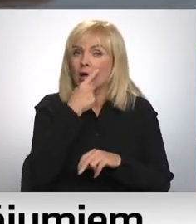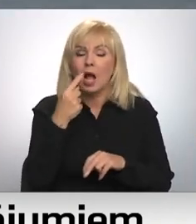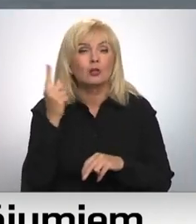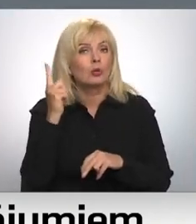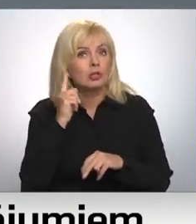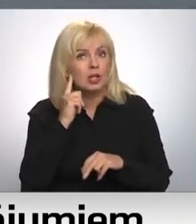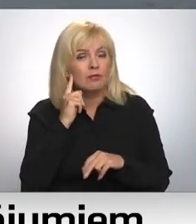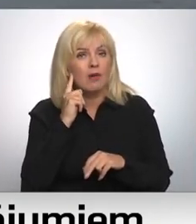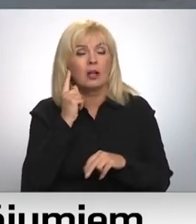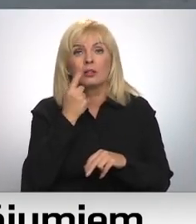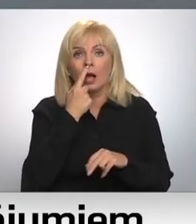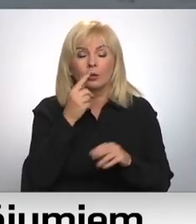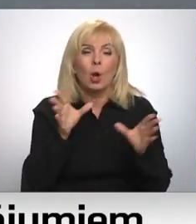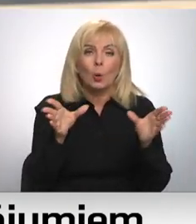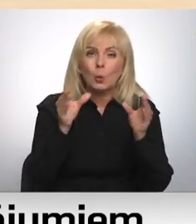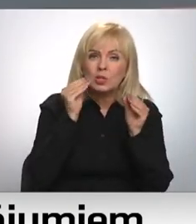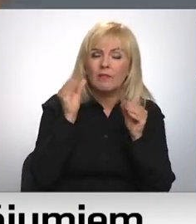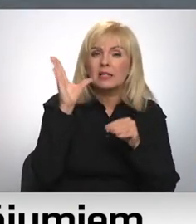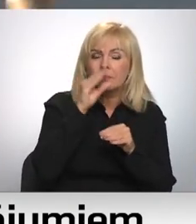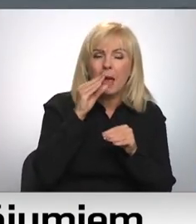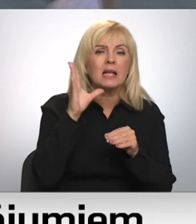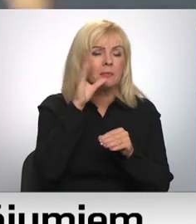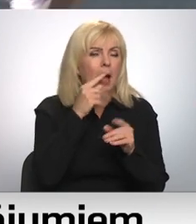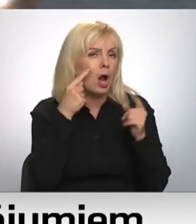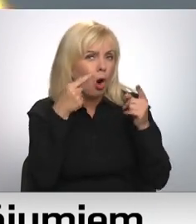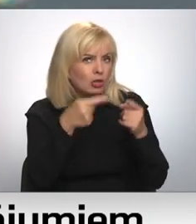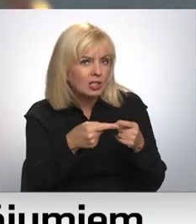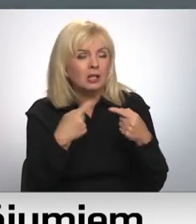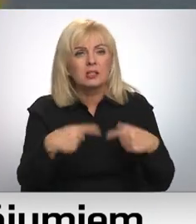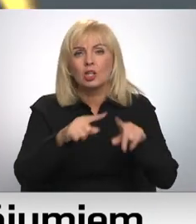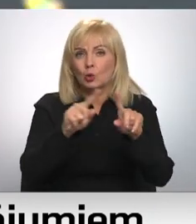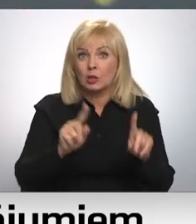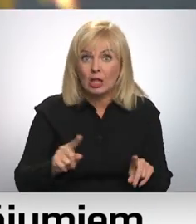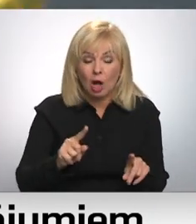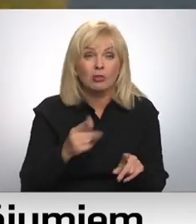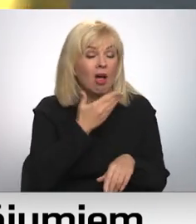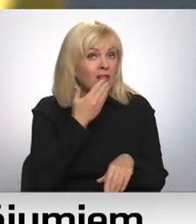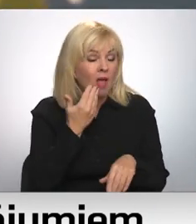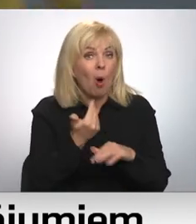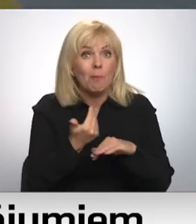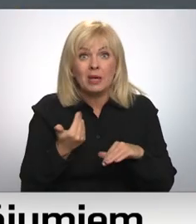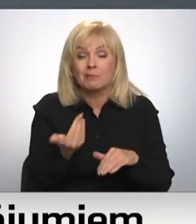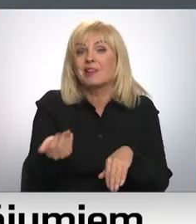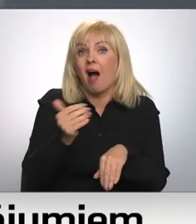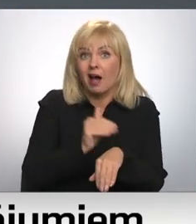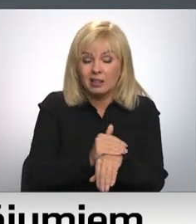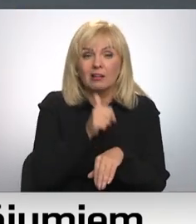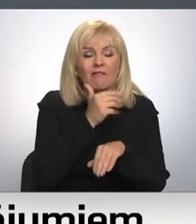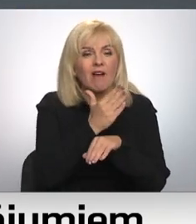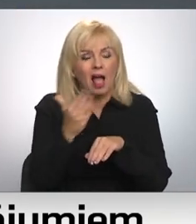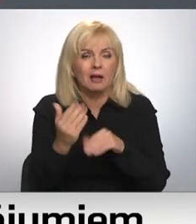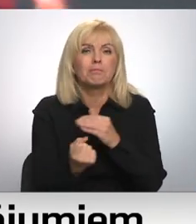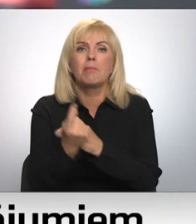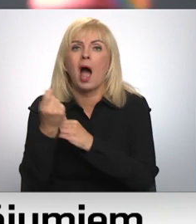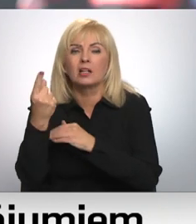dzirdi, aizdeguni, uztveres spējas, spēju koncentrēties un citas lietas. Ja laikus nav atklātas problēmas, tās parādās skolas laikā un